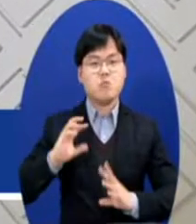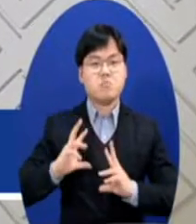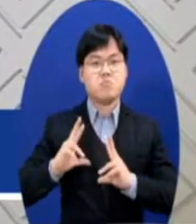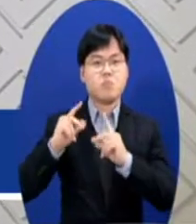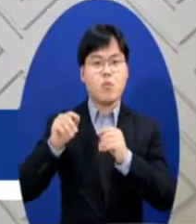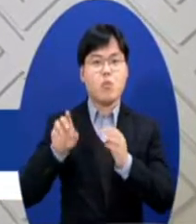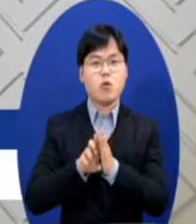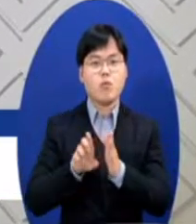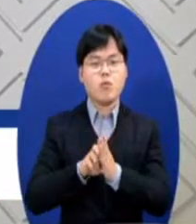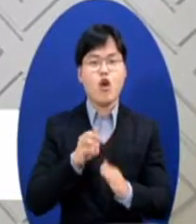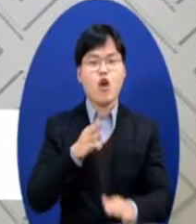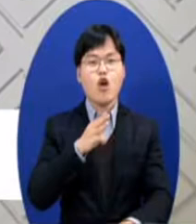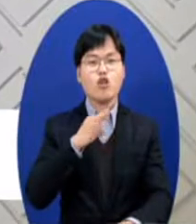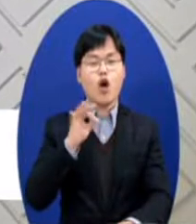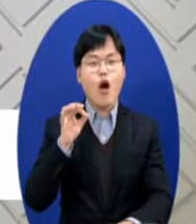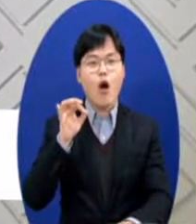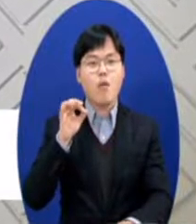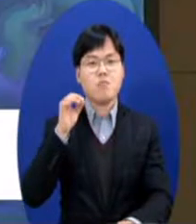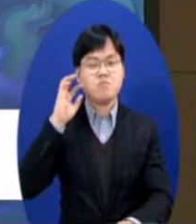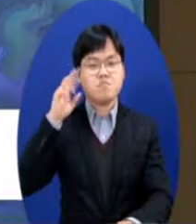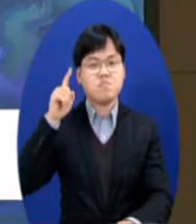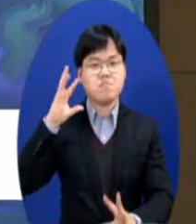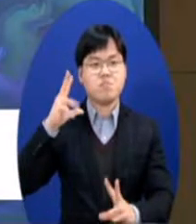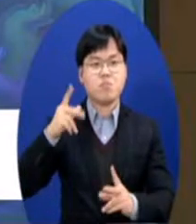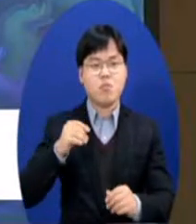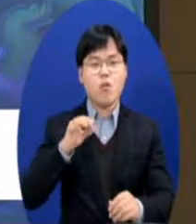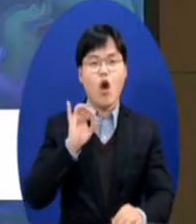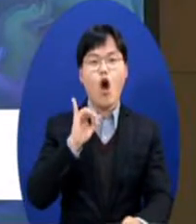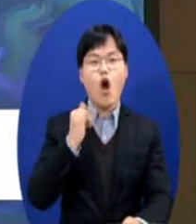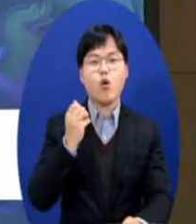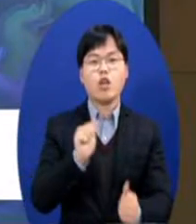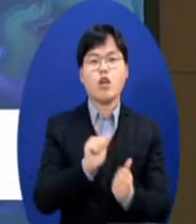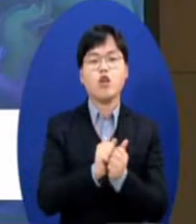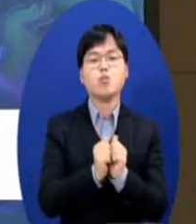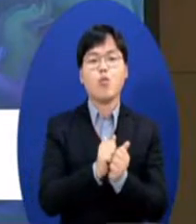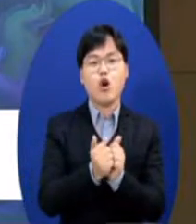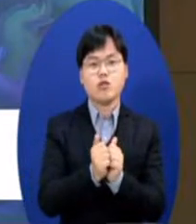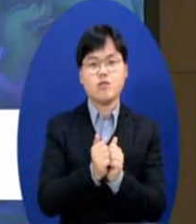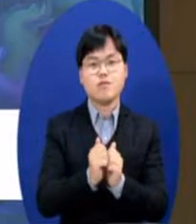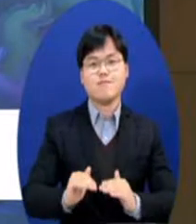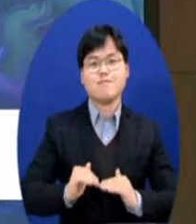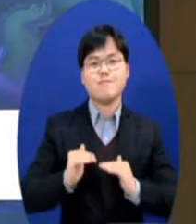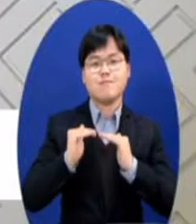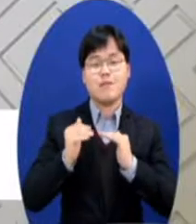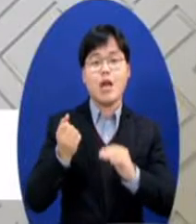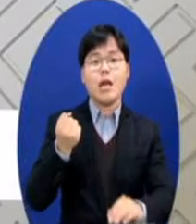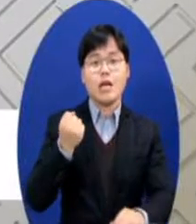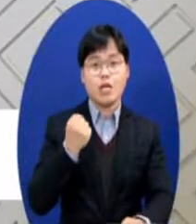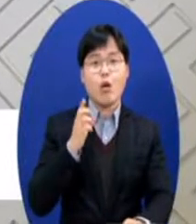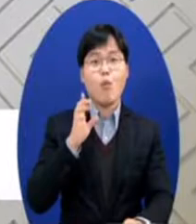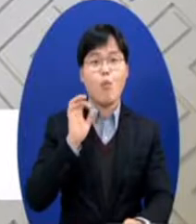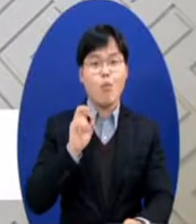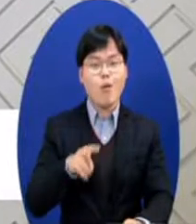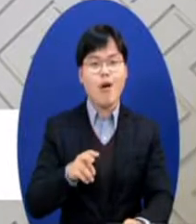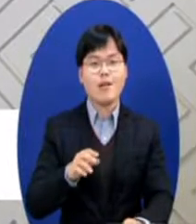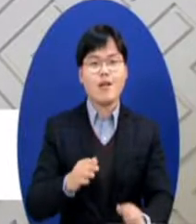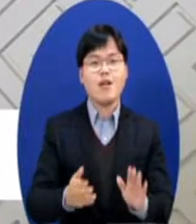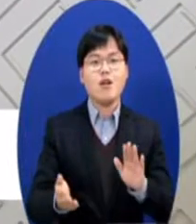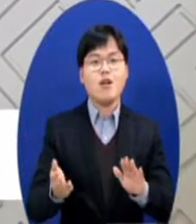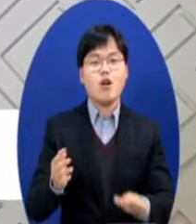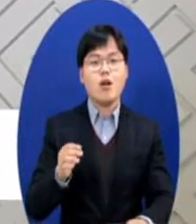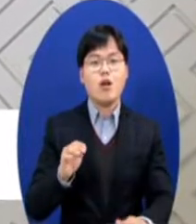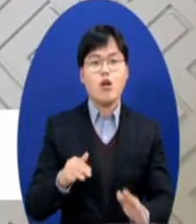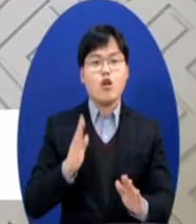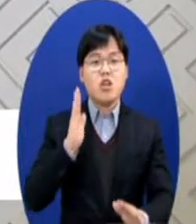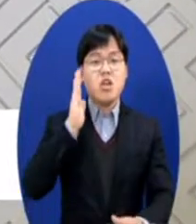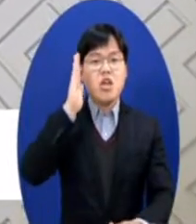өсөж өгчөөд дээрээс нь математик сэтгэлгээ нь бол бас их өсөлтөг оюуны спортын хөтөлбөрүүдийг шатлалтаагаар хөгжүүлж чадах юм бол нөгөө ахлах ангид